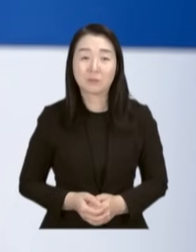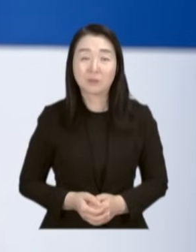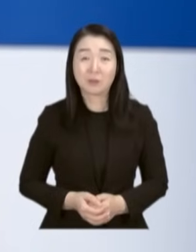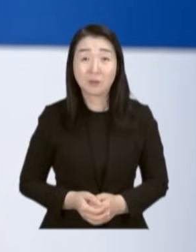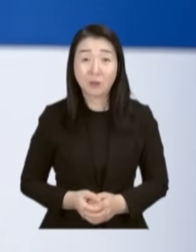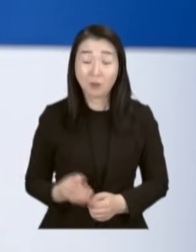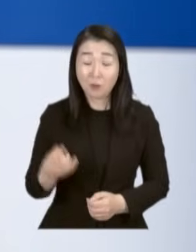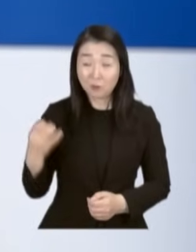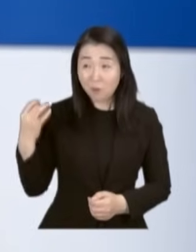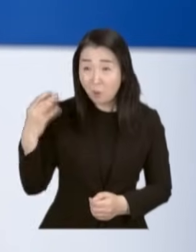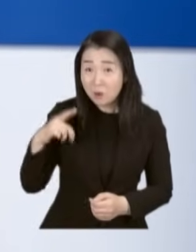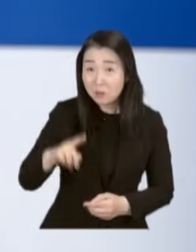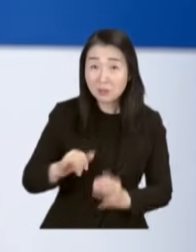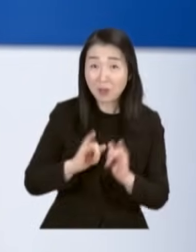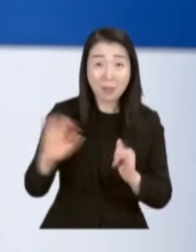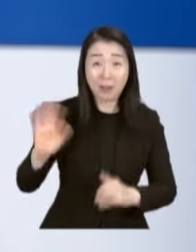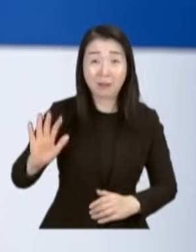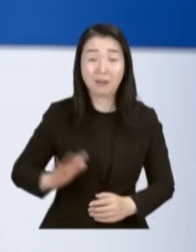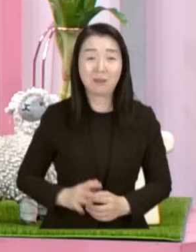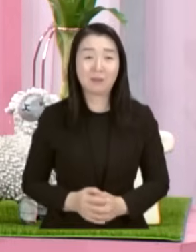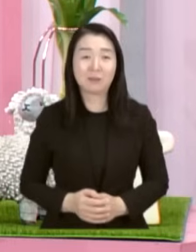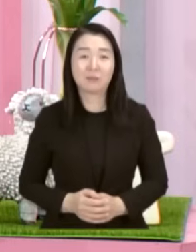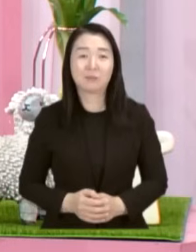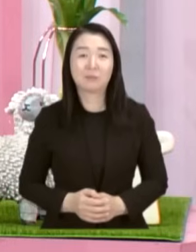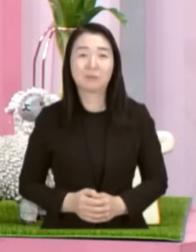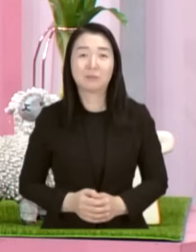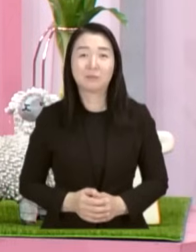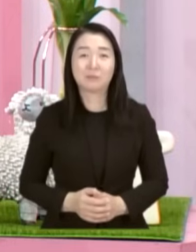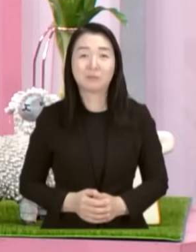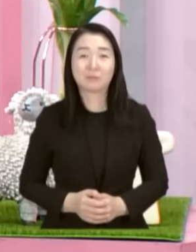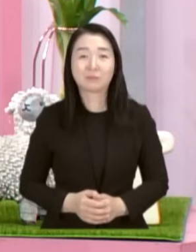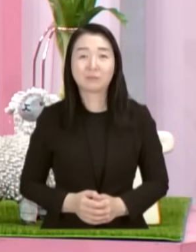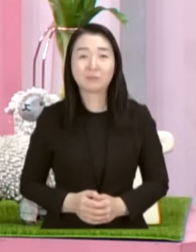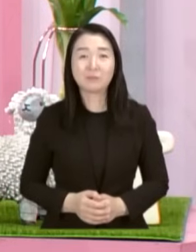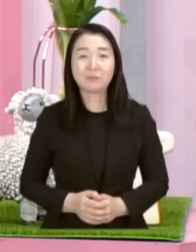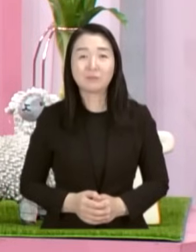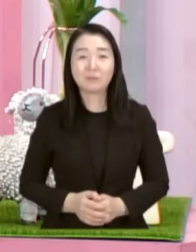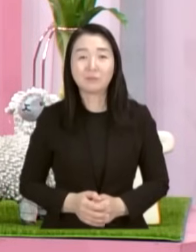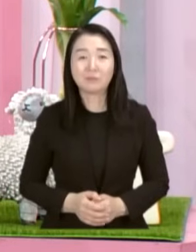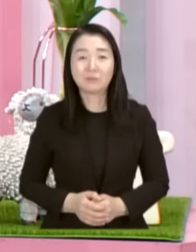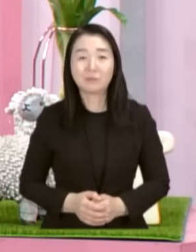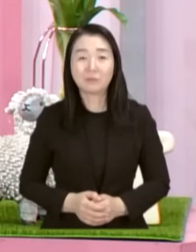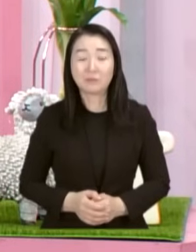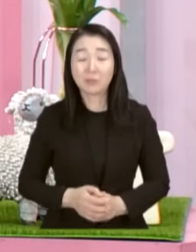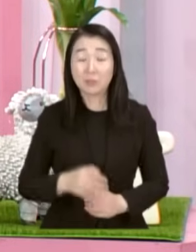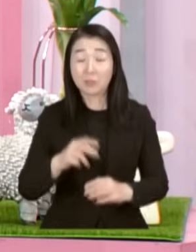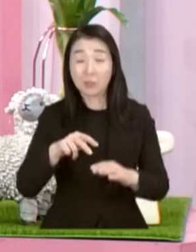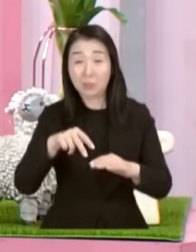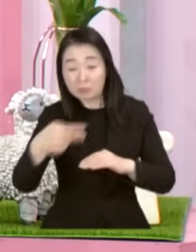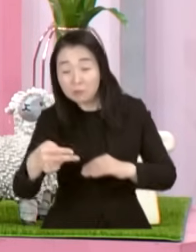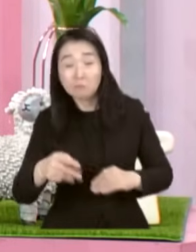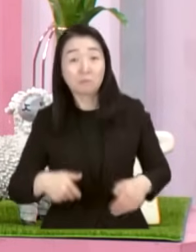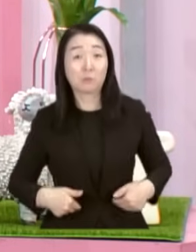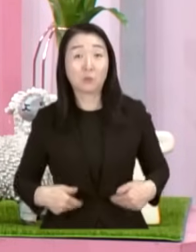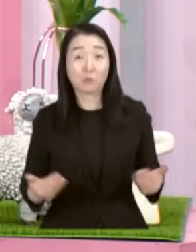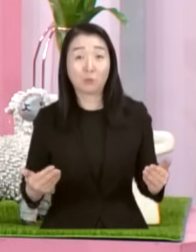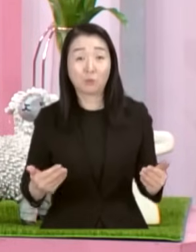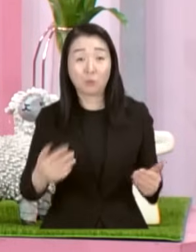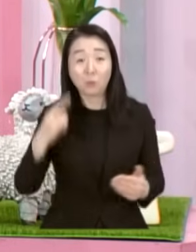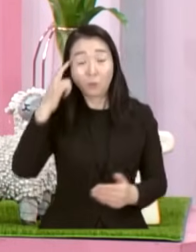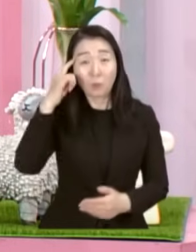나 이런 사람 아닌데 정말 어떻게 이렇게까지 됐나. 이러면서 뭐 내가 뛰어내릴 것도